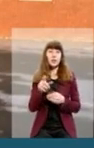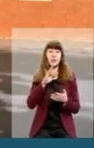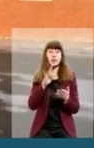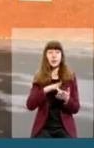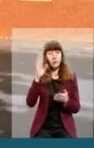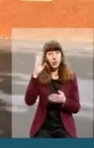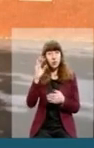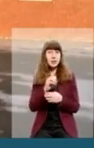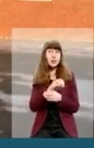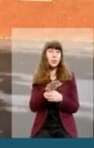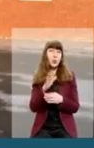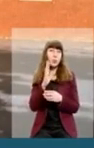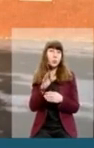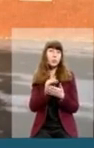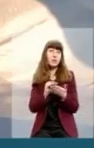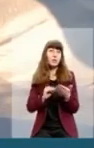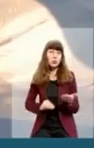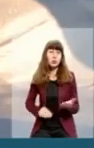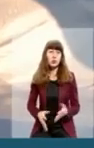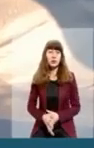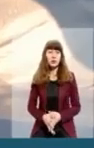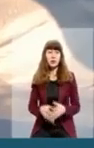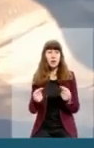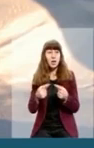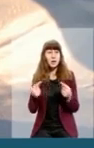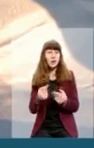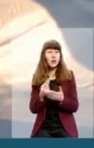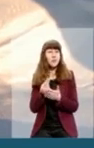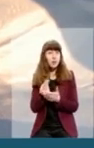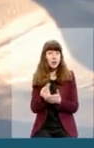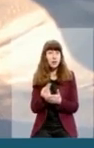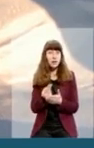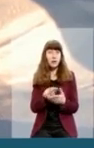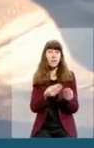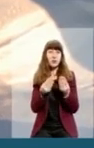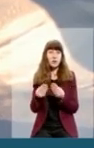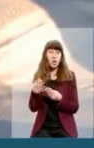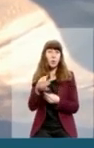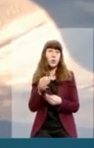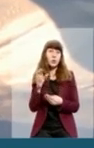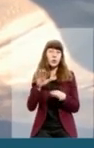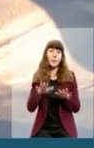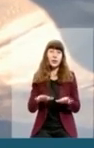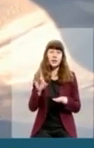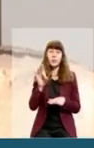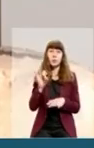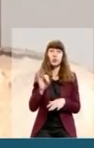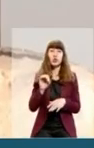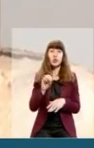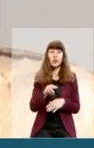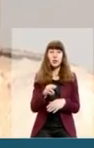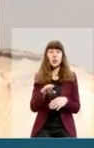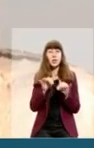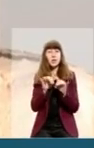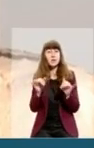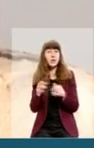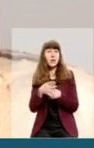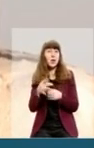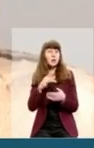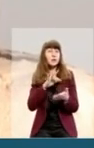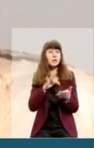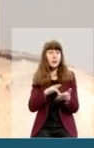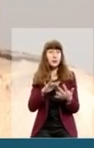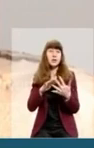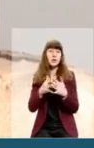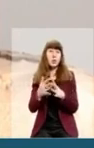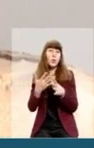централизованным водоснабжением будет продолжена соответствующее финансирование выделят из областного и местного бюджета К тому же развивать районные